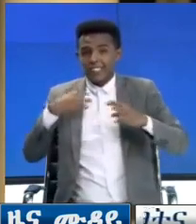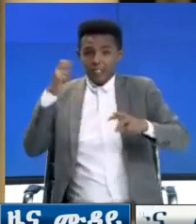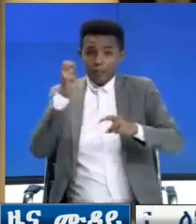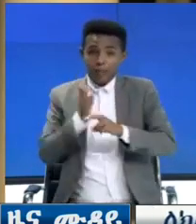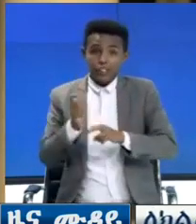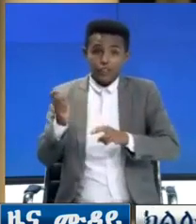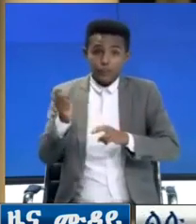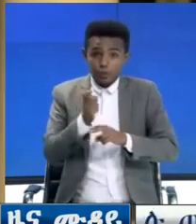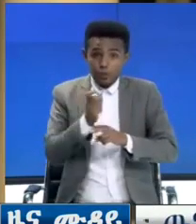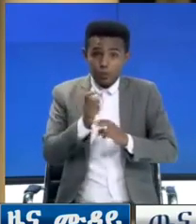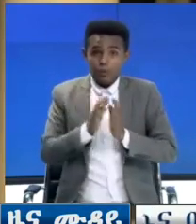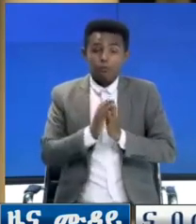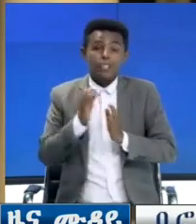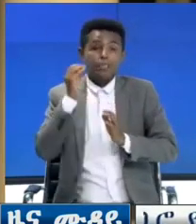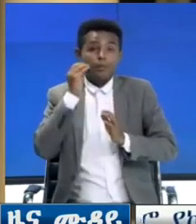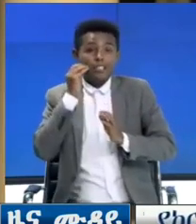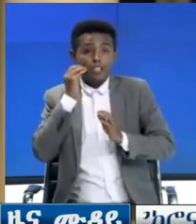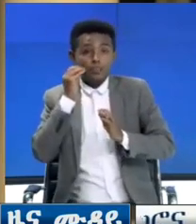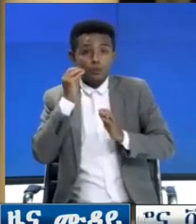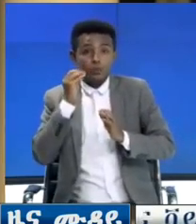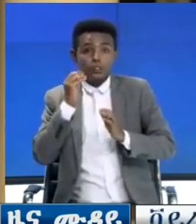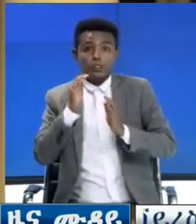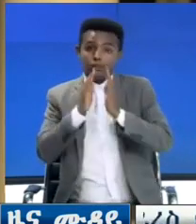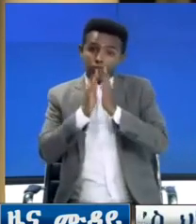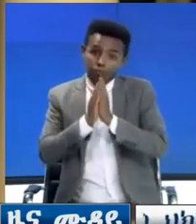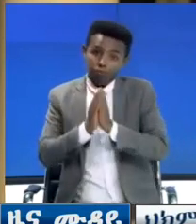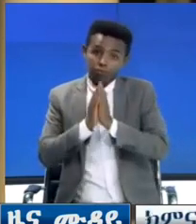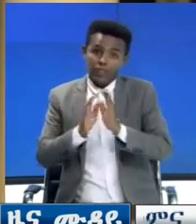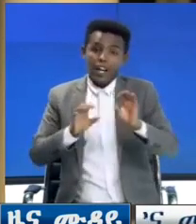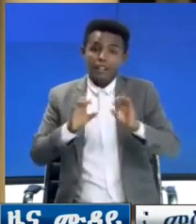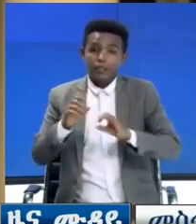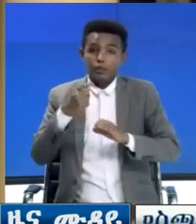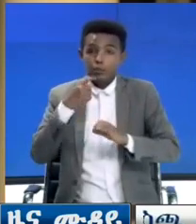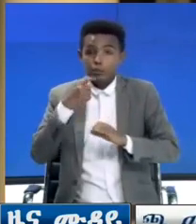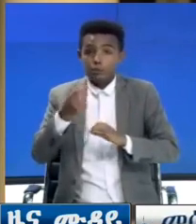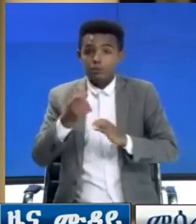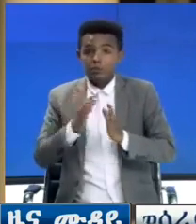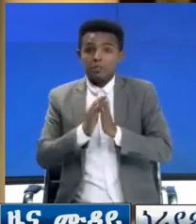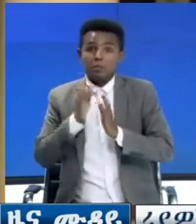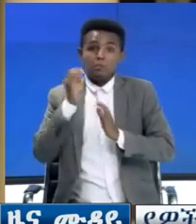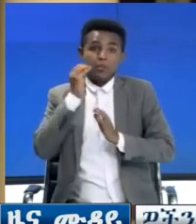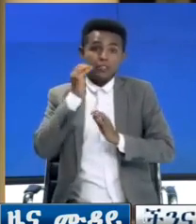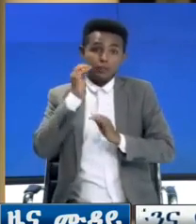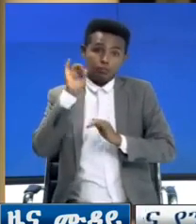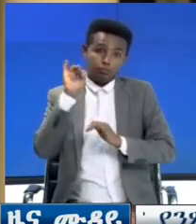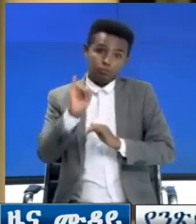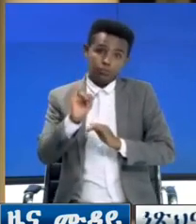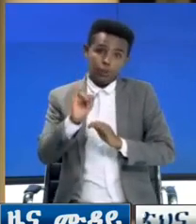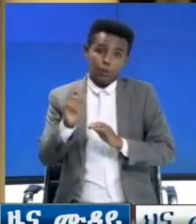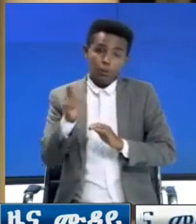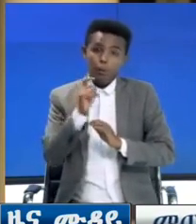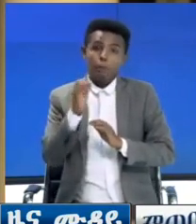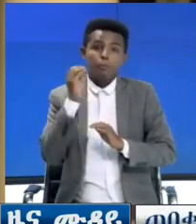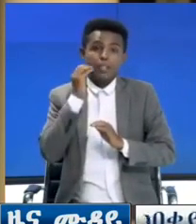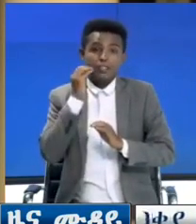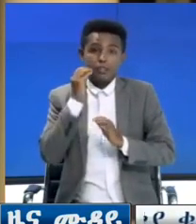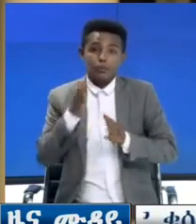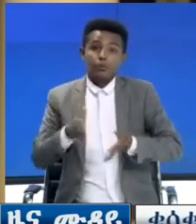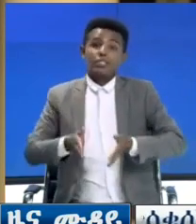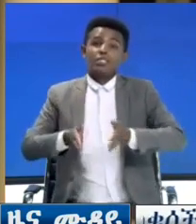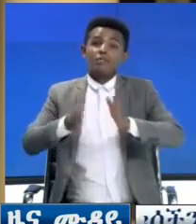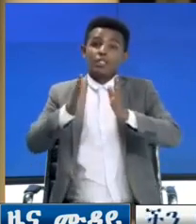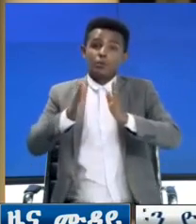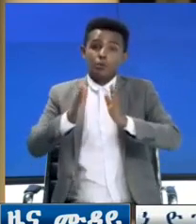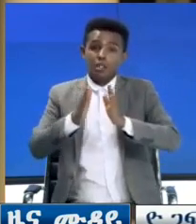ከጀማ ተፈራቃችሁ በየቤታችሁ ስገዱ ብለዋል። ረውዷ ጨፊያችሁ ነው ብለው ነግረውናል። ጨፌ ነው ቤታችሁ